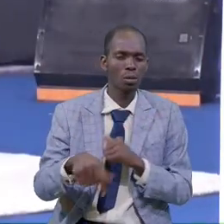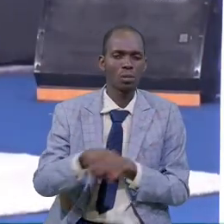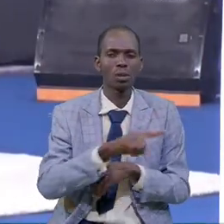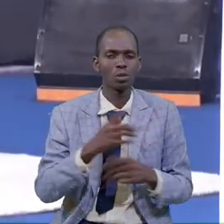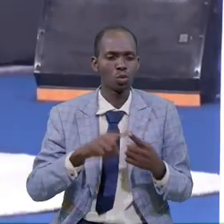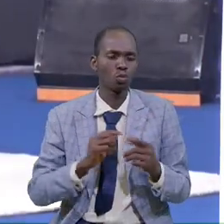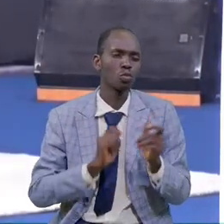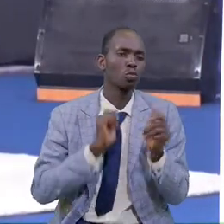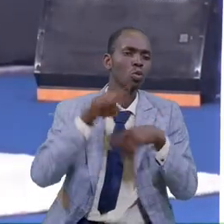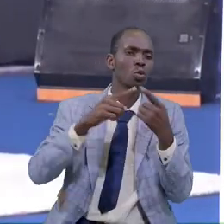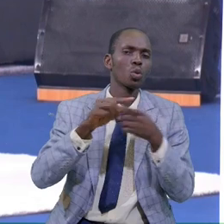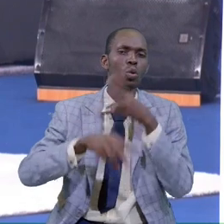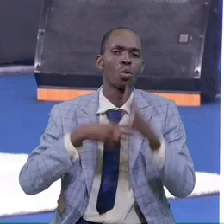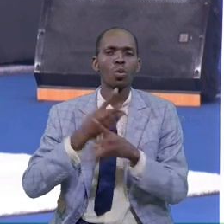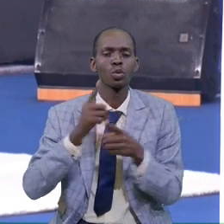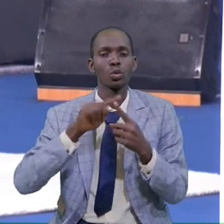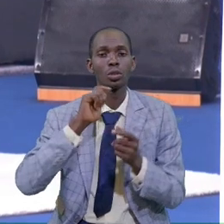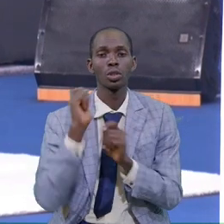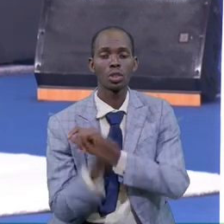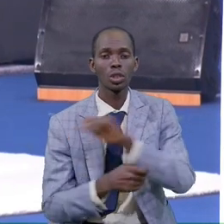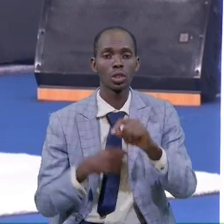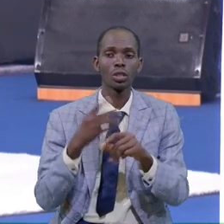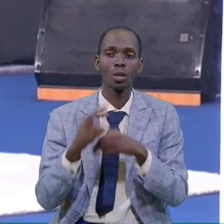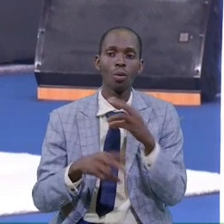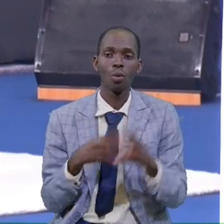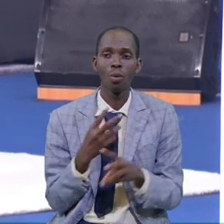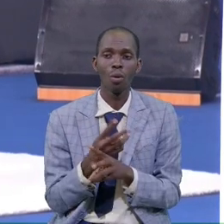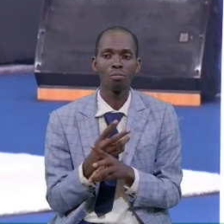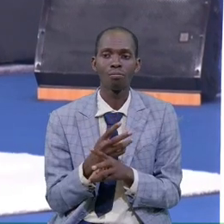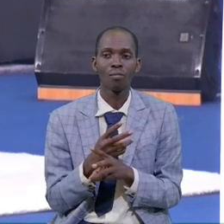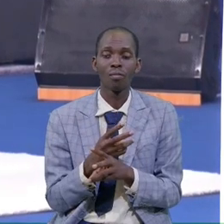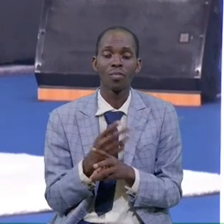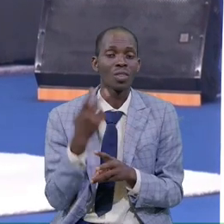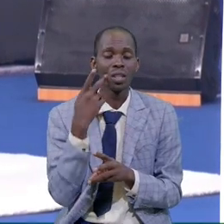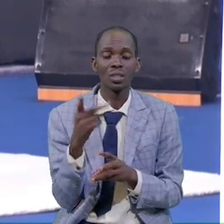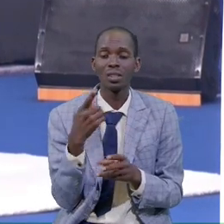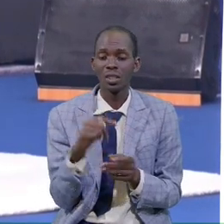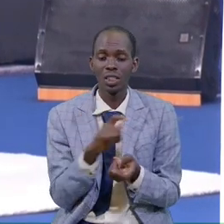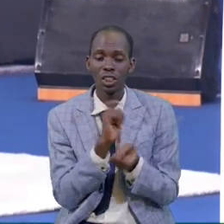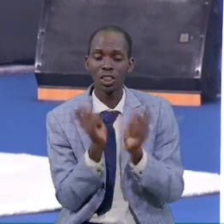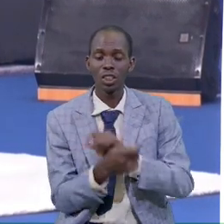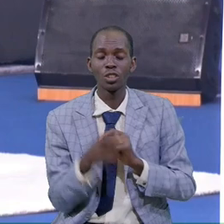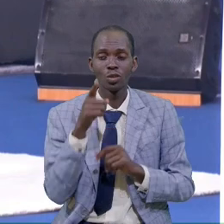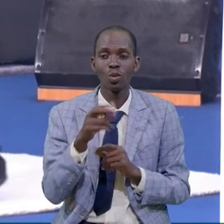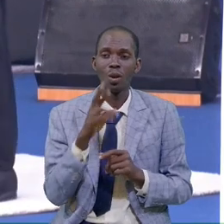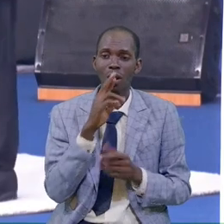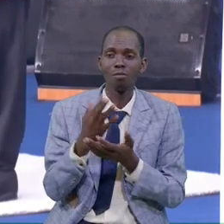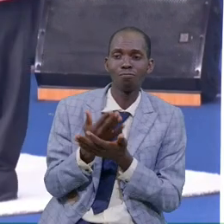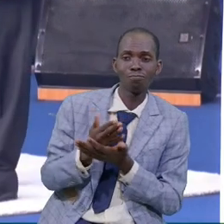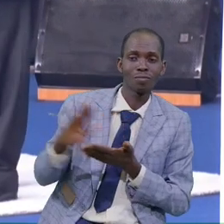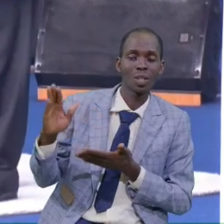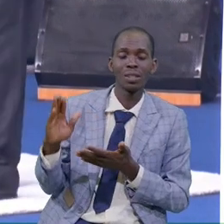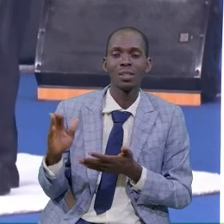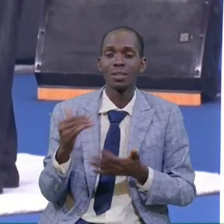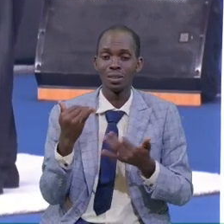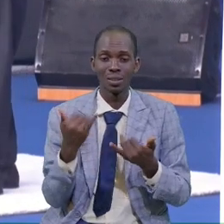Non, le changement auquel tu résistes, le changement qui doit avoir lieu maintenant, ce